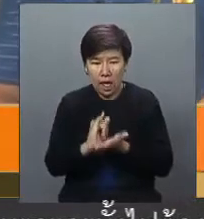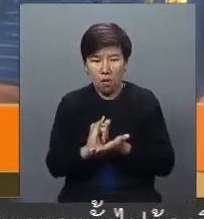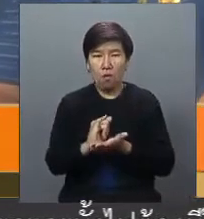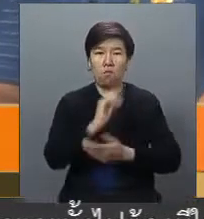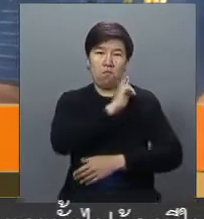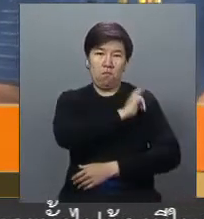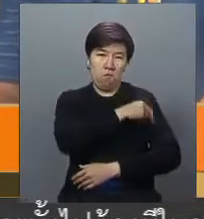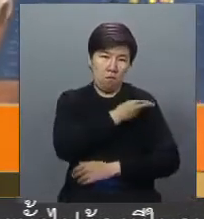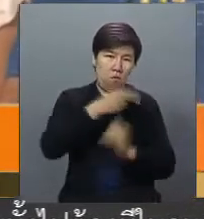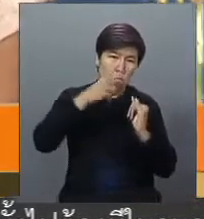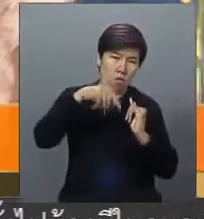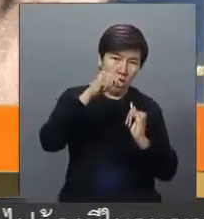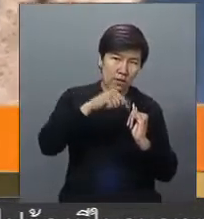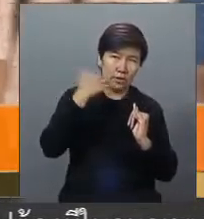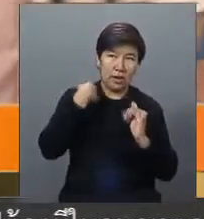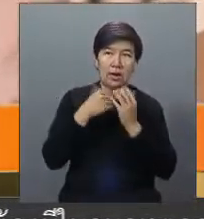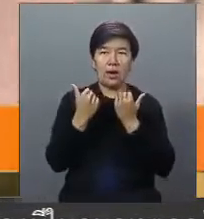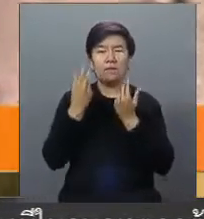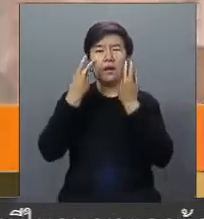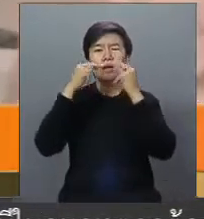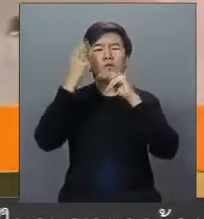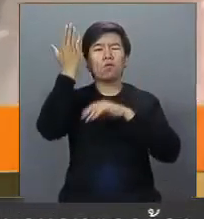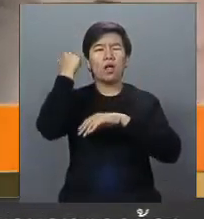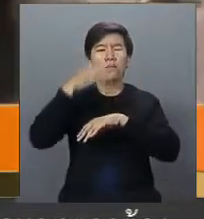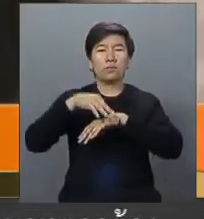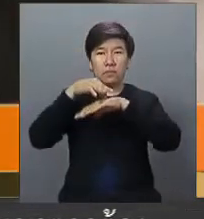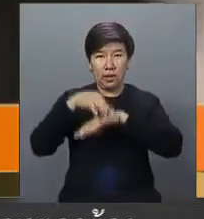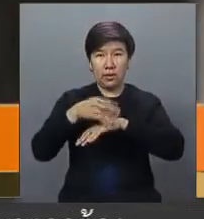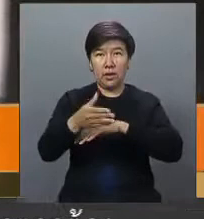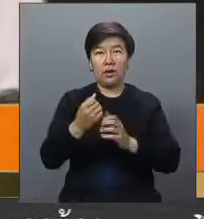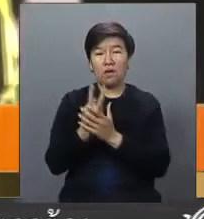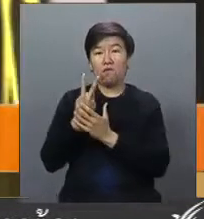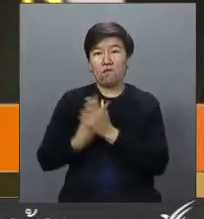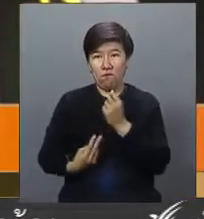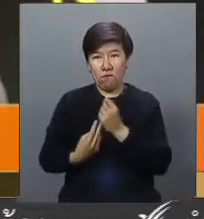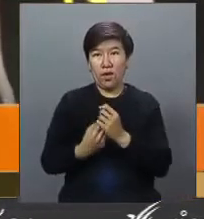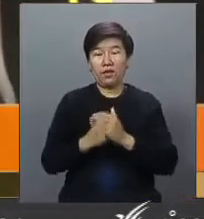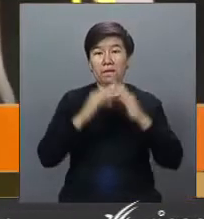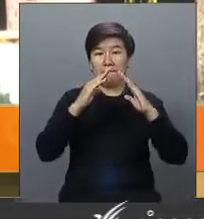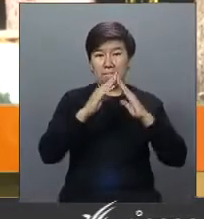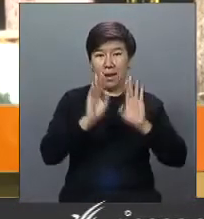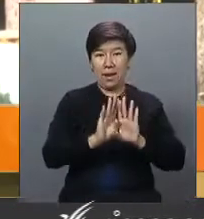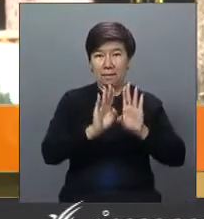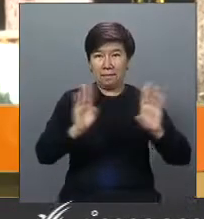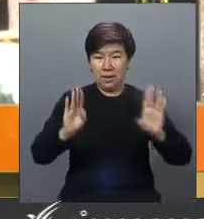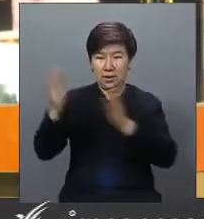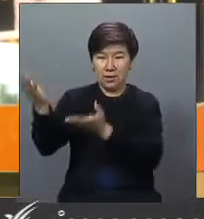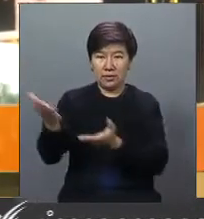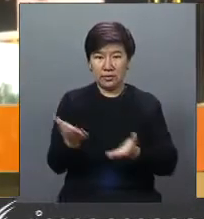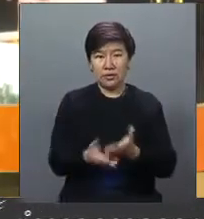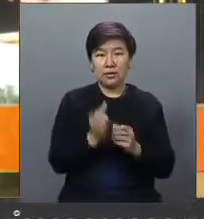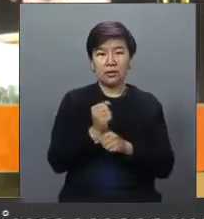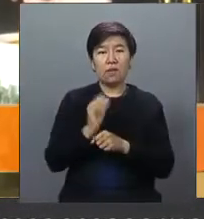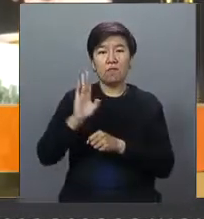ชวลิตยงใจยุทธอดีตนายกรัฐมนตรีพร้อมด้วยคุณหญิงพันเครือยงใจยุทธภริยาเปิดบ้านพักปิ่นประภาคมทำบุญเลี้ยงพ